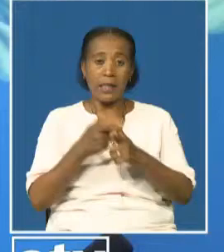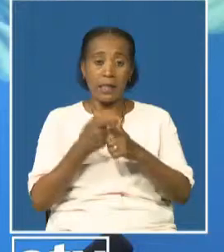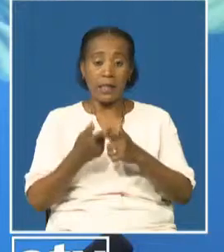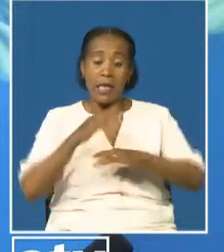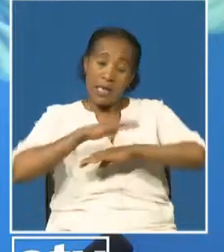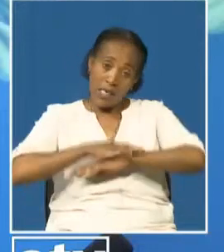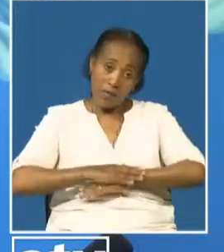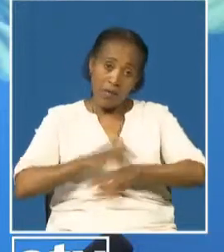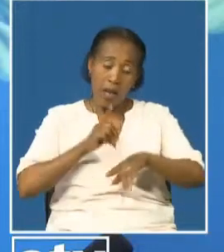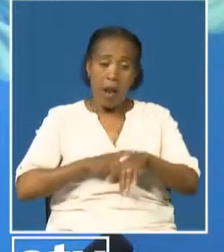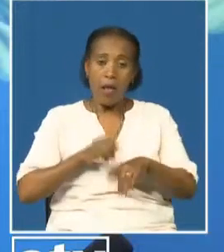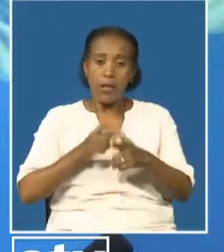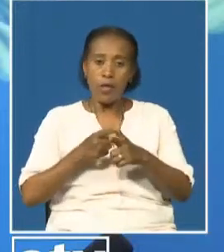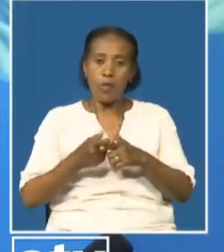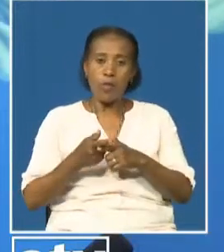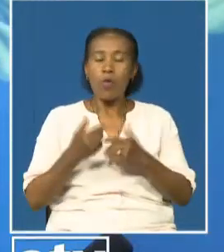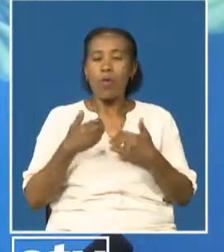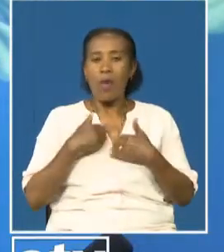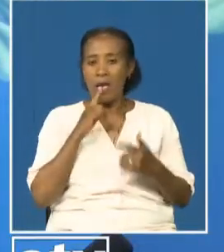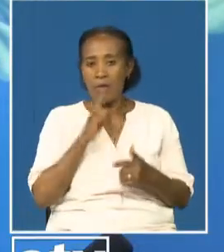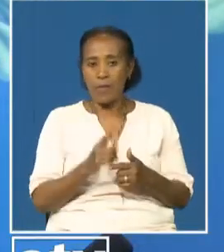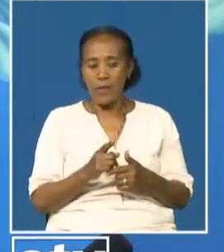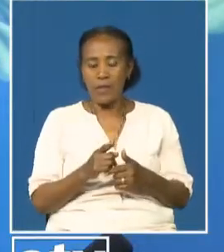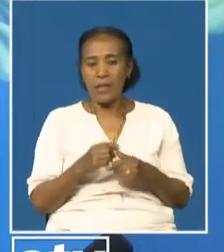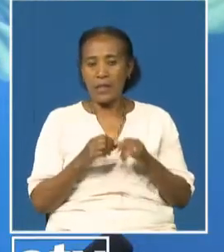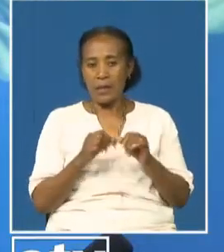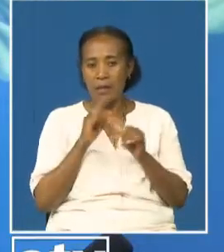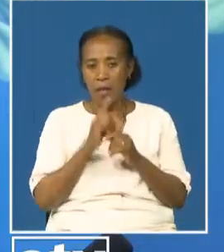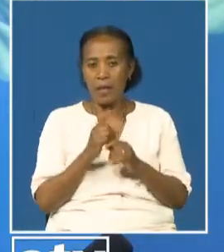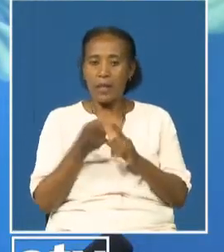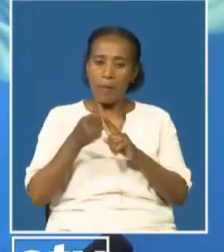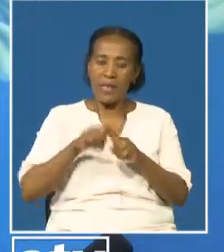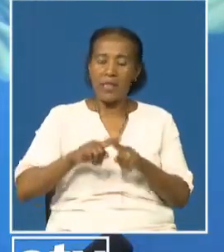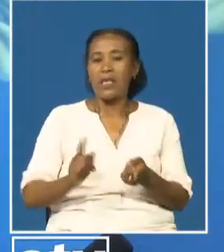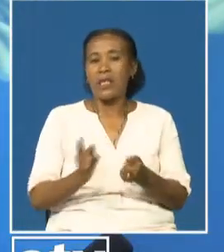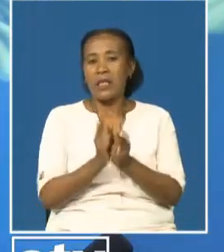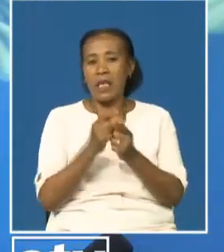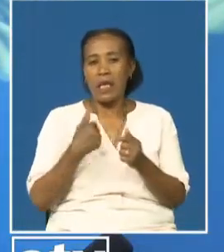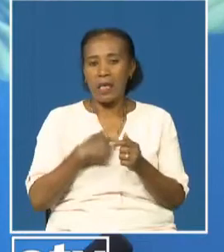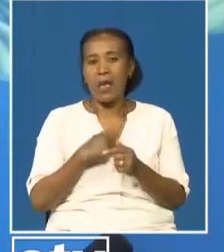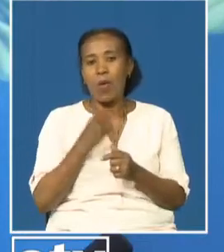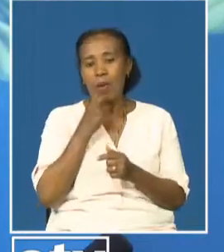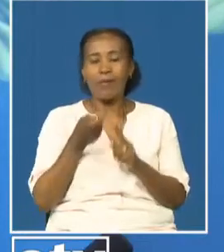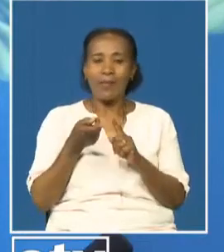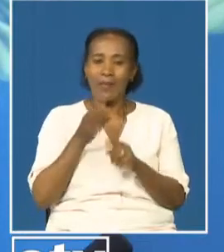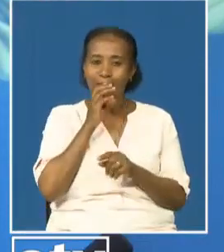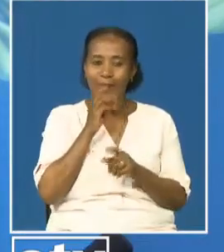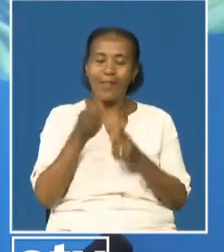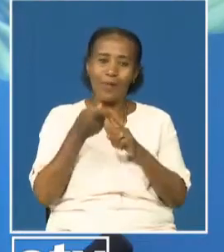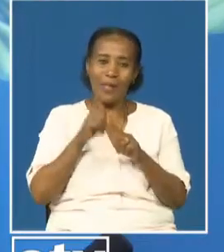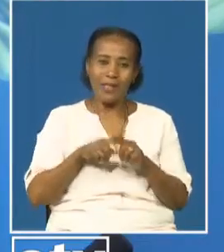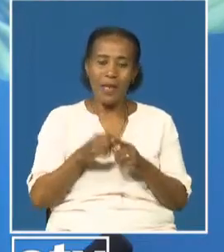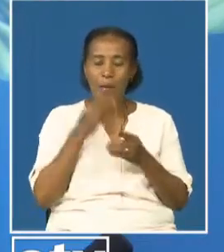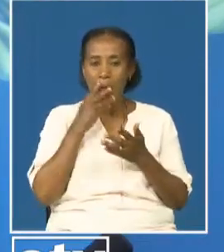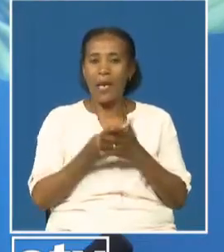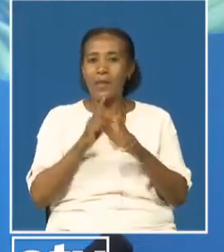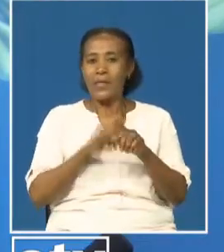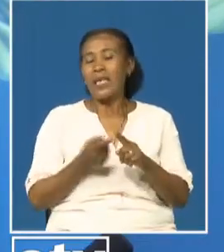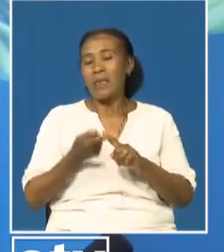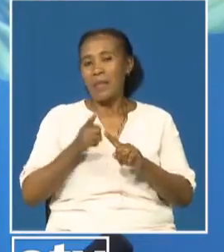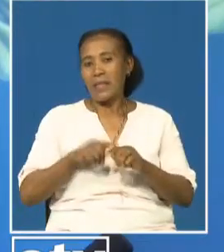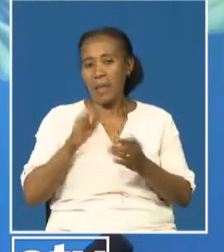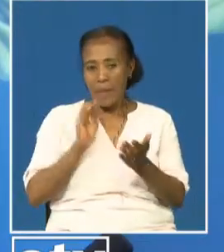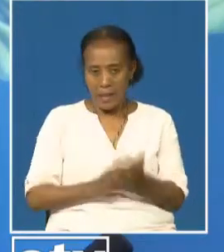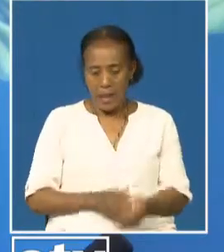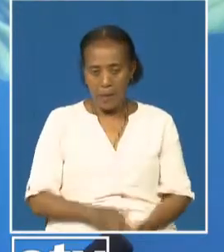በዚች የአፍታ ረፍት ላይ ደግሞ ባላችሁበት ተንቀሳቀሳችሁ ተመልሰን እንገናኛለን። እኛም ውሃ ጠጥተን ተመልሰን እንመጣለን። መልካም ጊዜ ይሁንላችሁ።